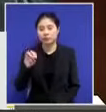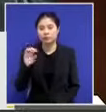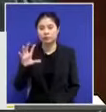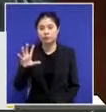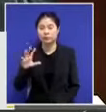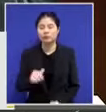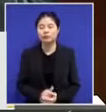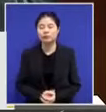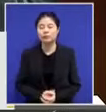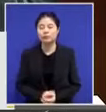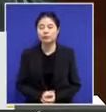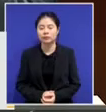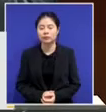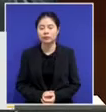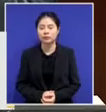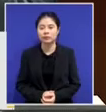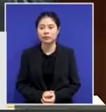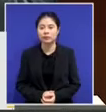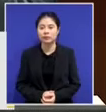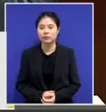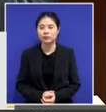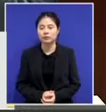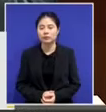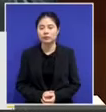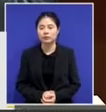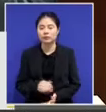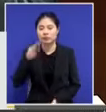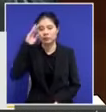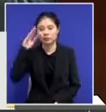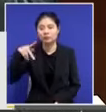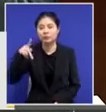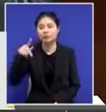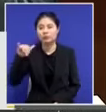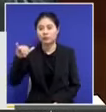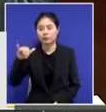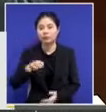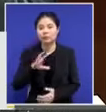675นายเสมอกันเที่ยงธรรม พลเอกประยุทธ์จันทร์โอชาครับ